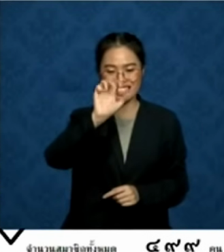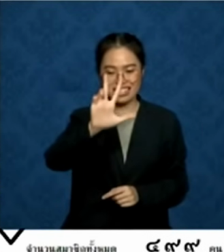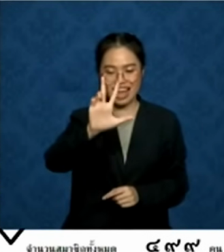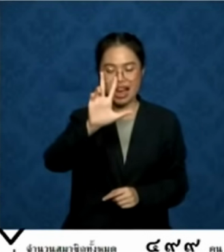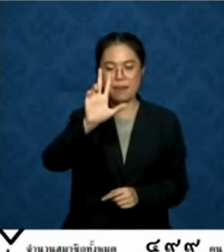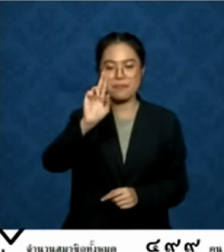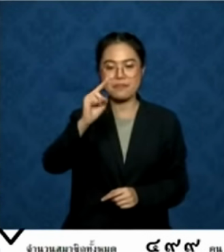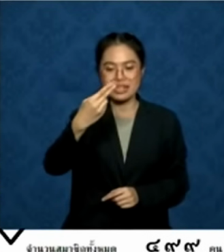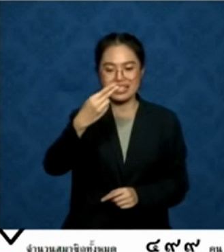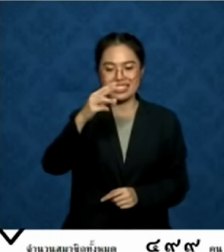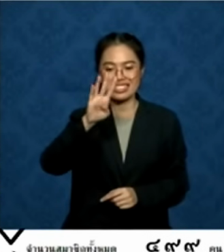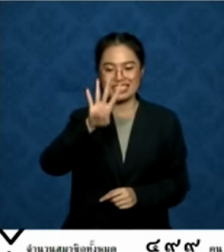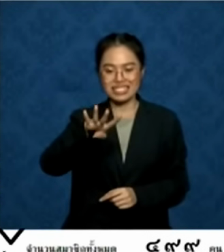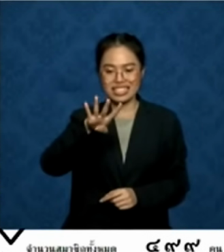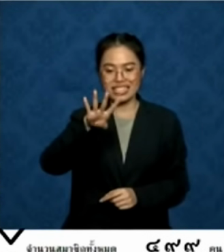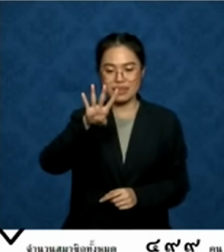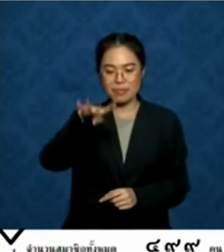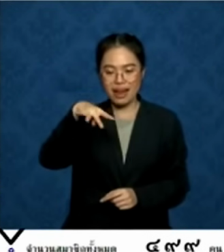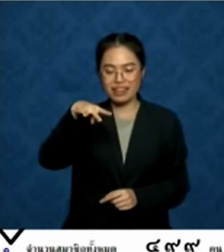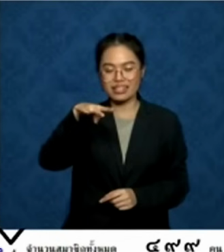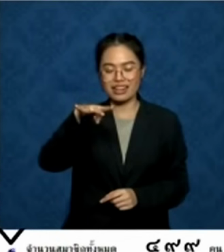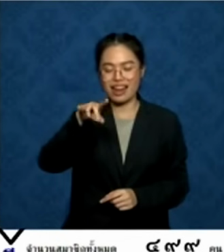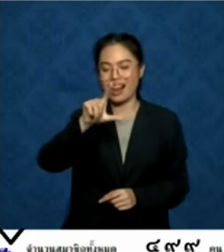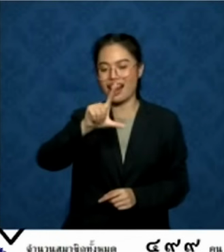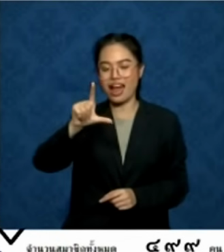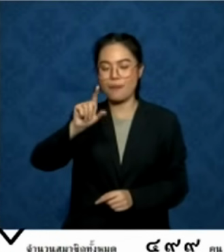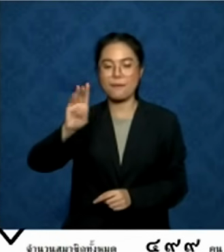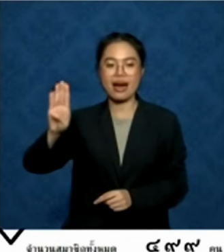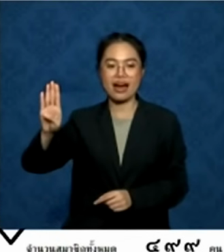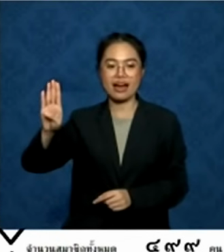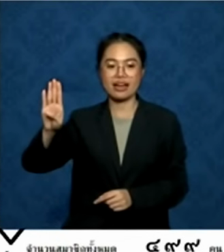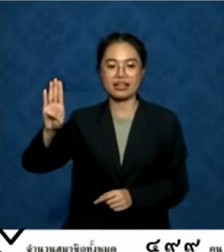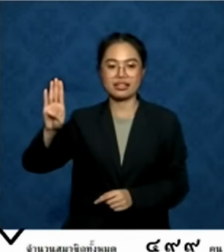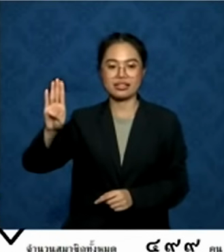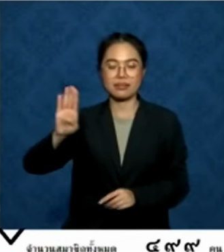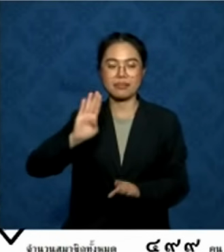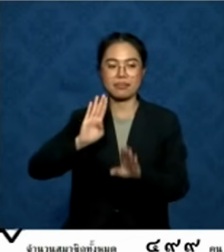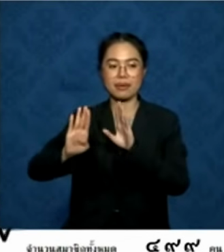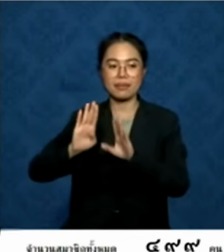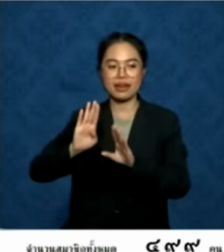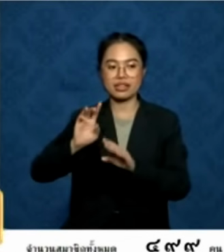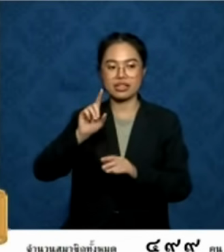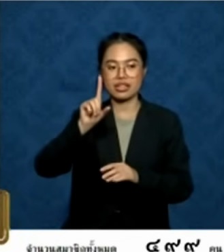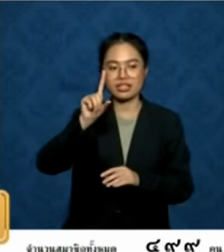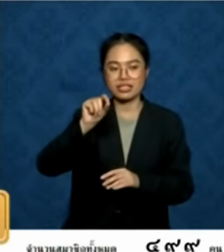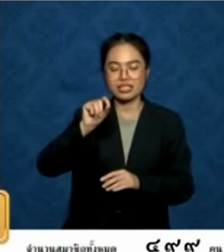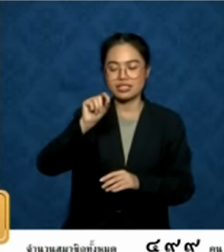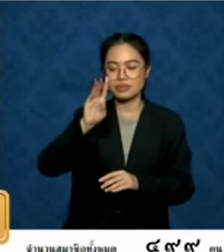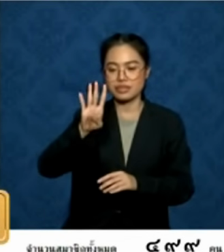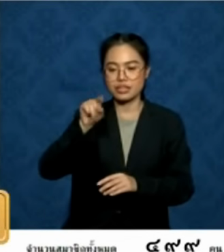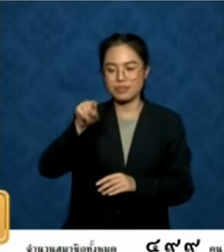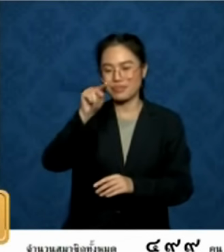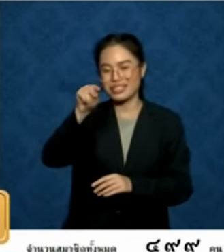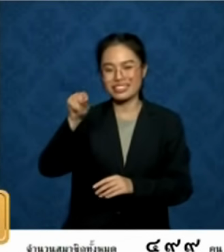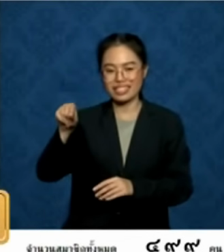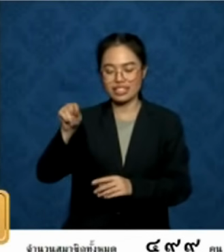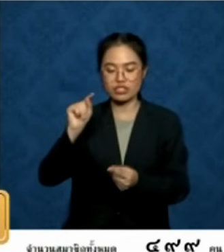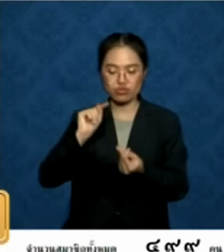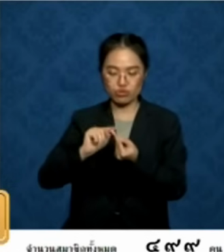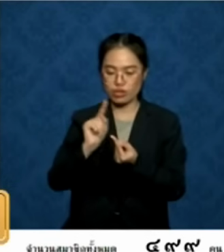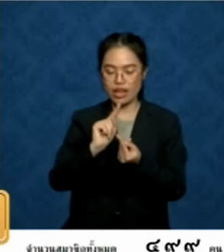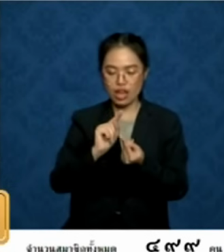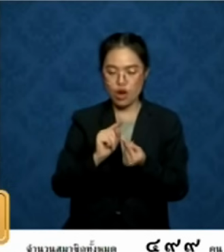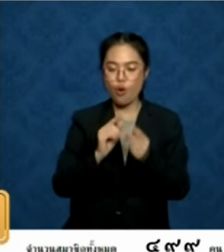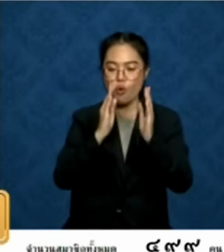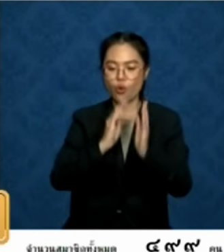834,240.6 ล้านบาทหรือคิดเป็นร้อยละ 24 ของวงเงินงบประมาณเพื่อให้คนไทยได้รับสวัสดิ